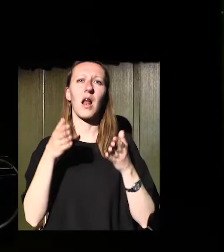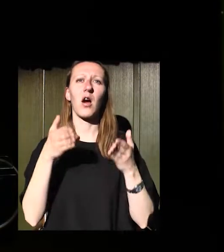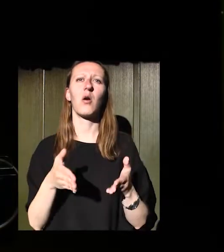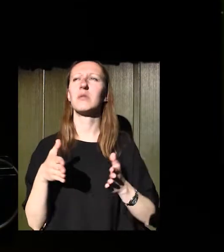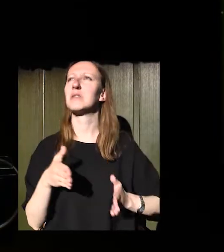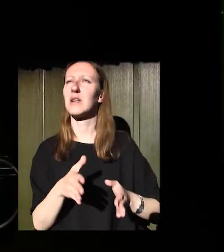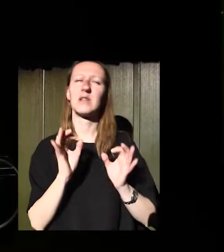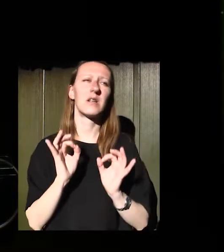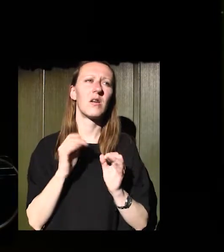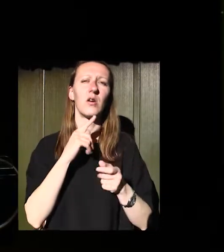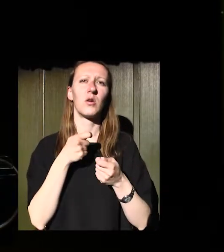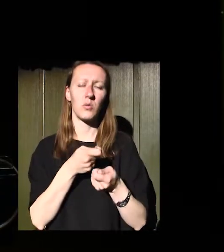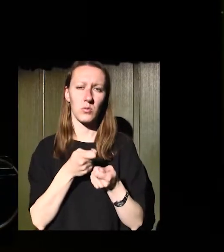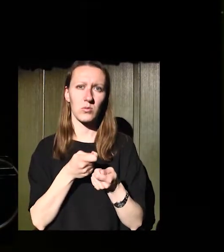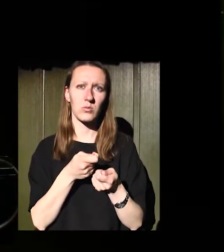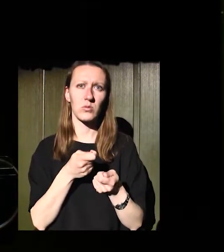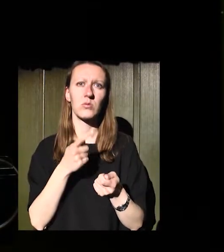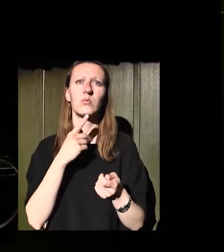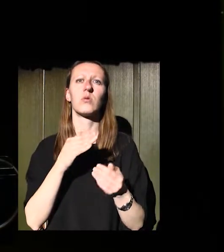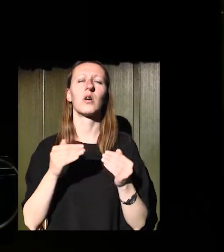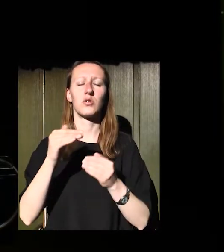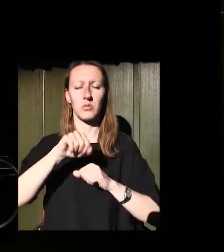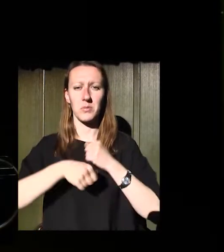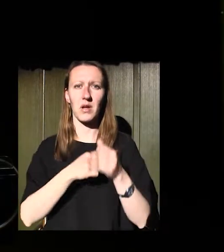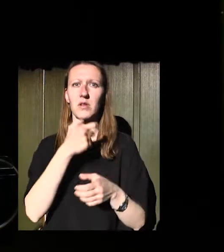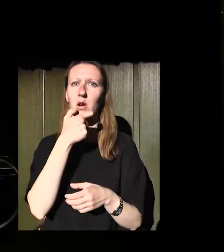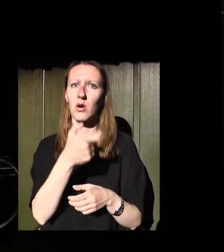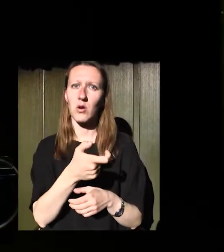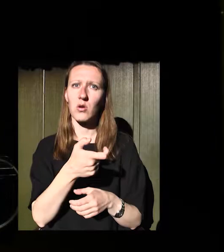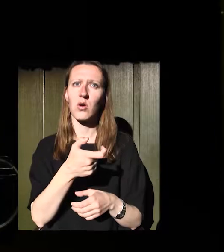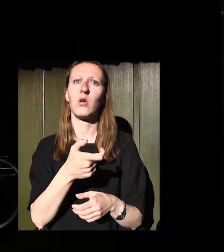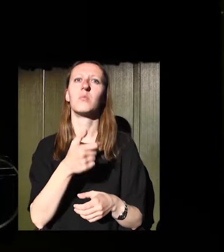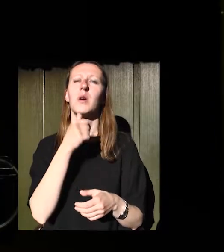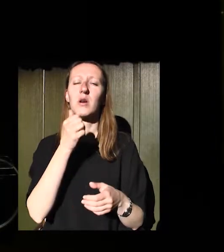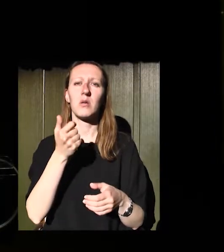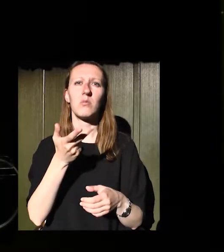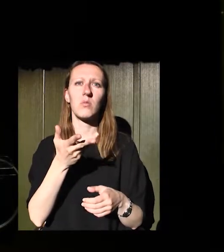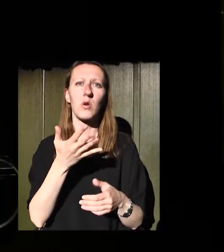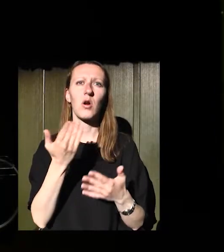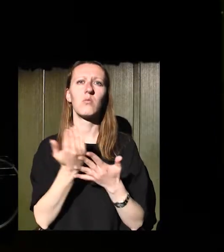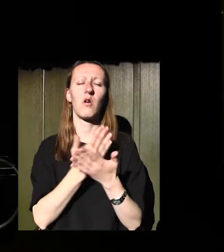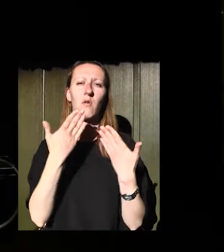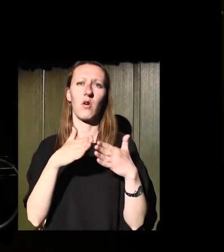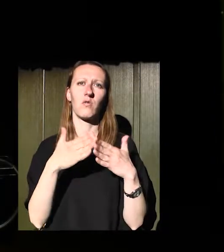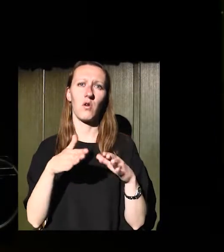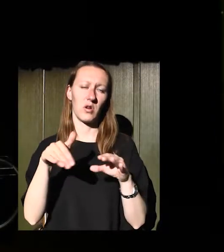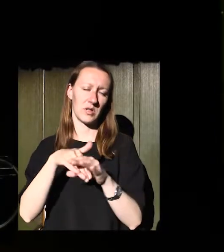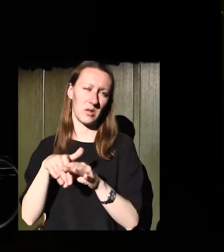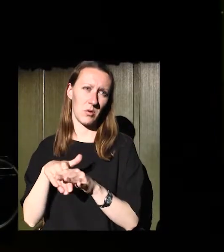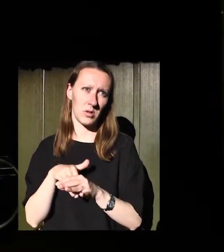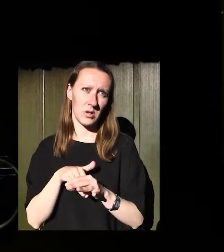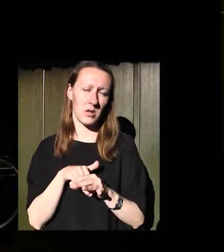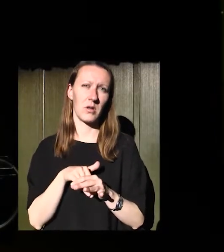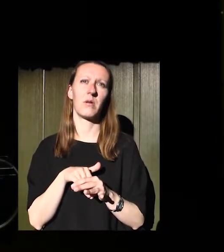kvalitetom komunalnih infrastruktura i usluga, stupnjem razvoja gospodarstva i brojem novootvorenih